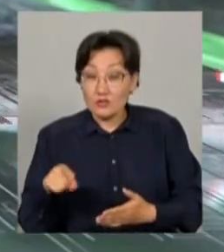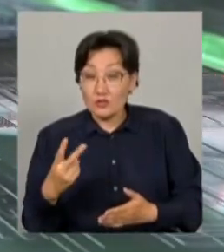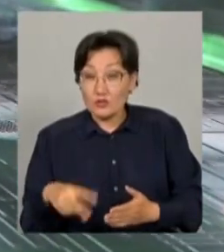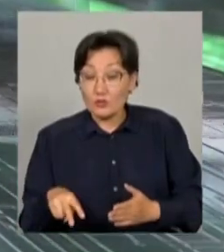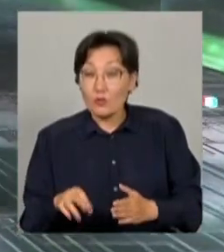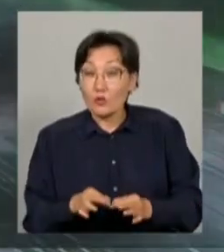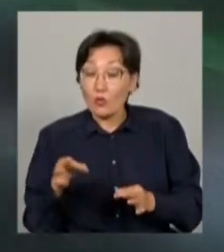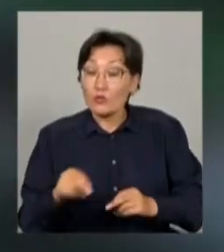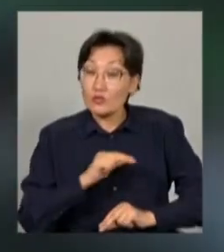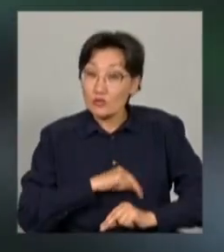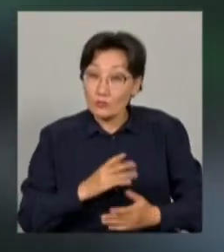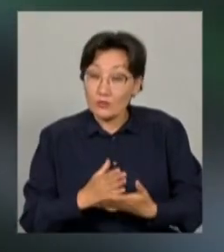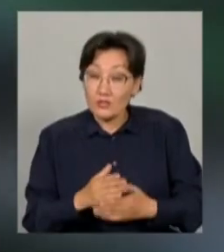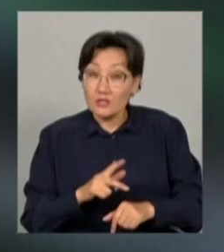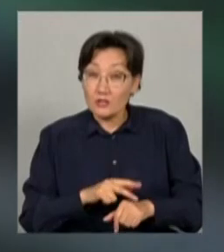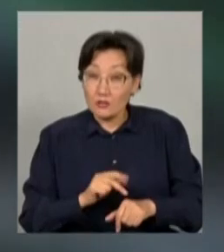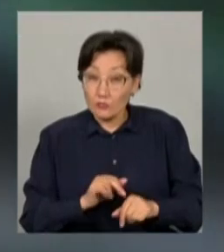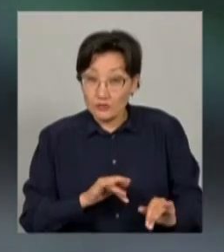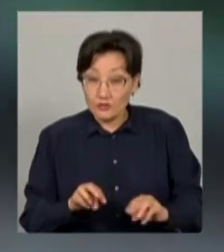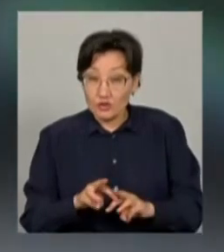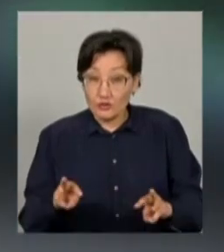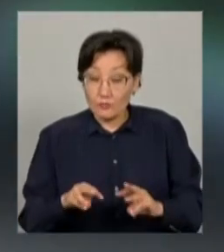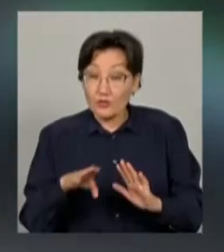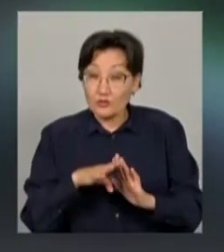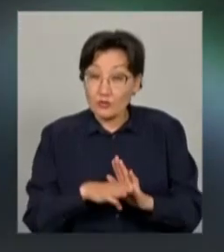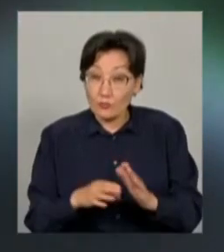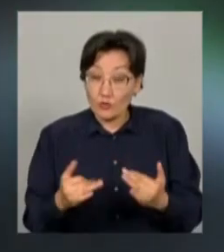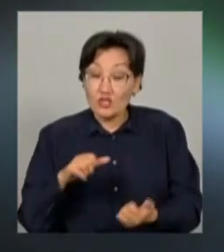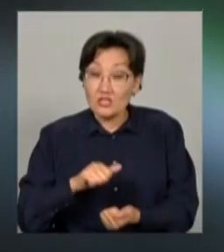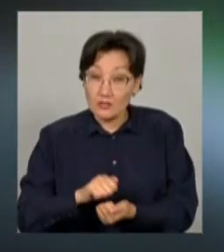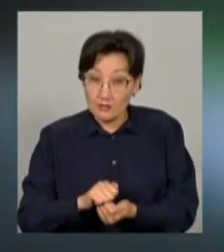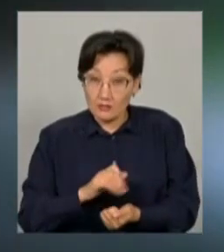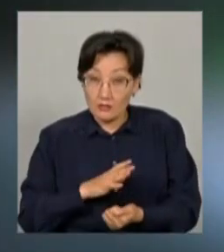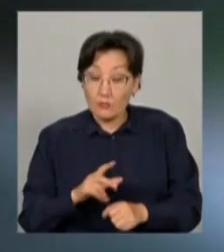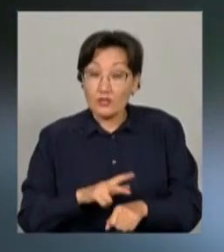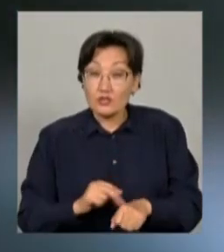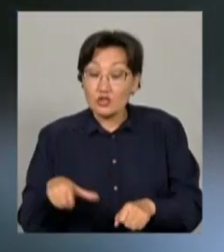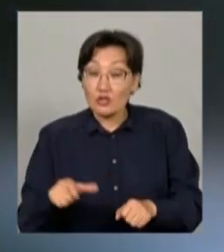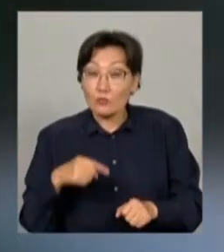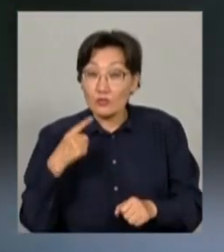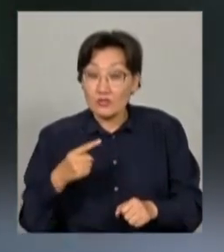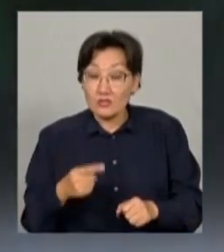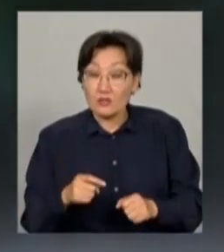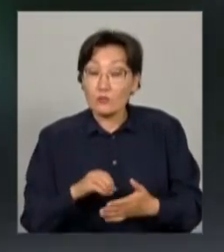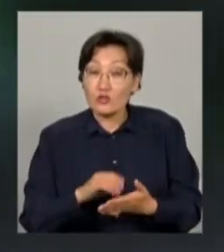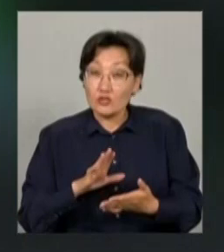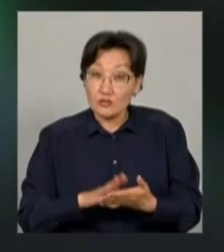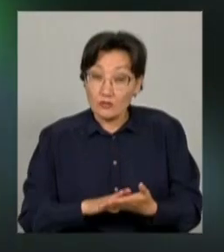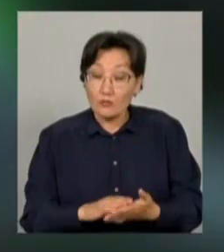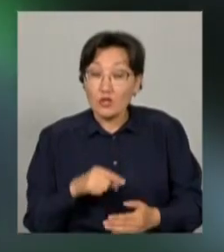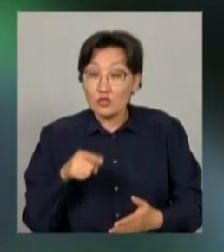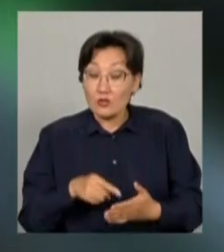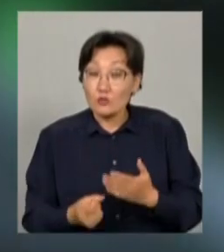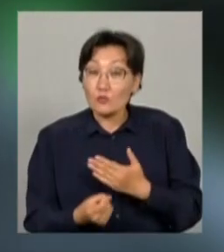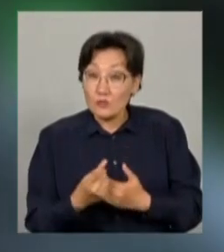20 облысында жұмыс істеп тұр. Ішкі істер министрлігі олардың тізімін бүгін жариялады. Полицейлердің сөзінше легализация бойынша